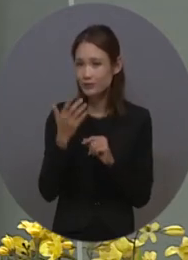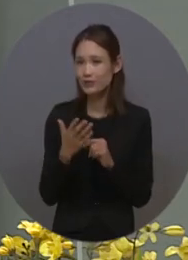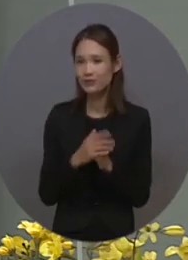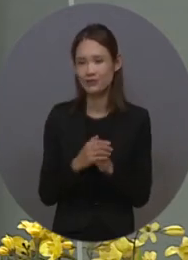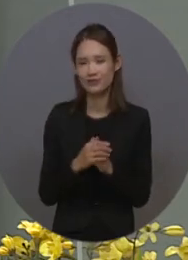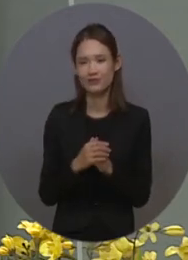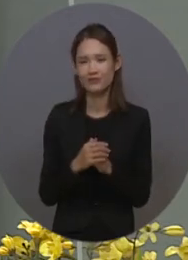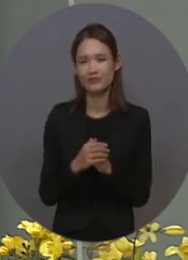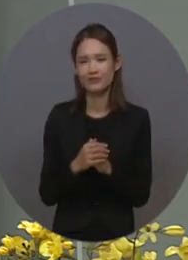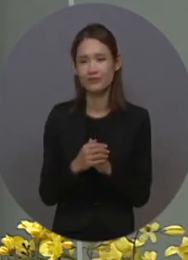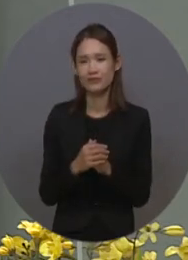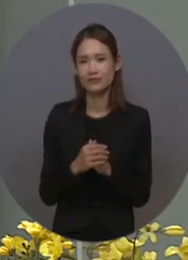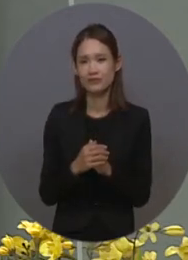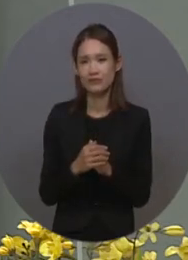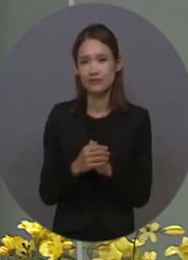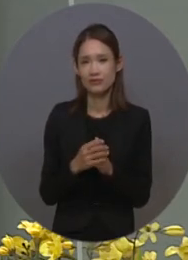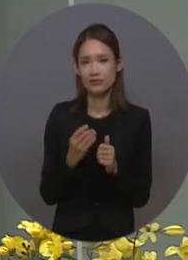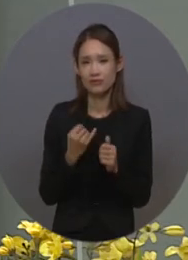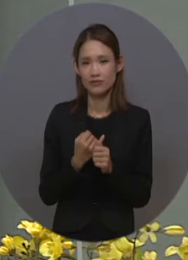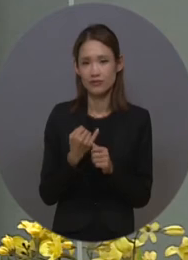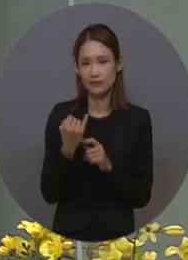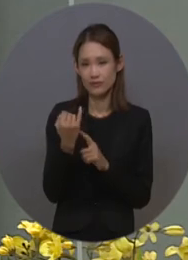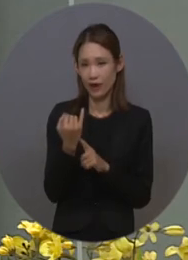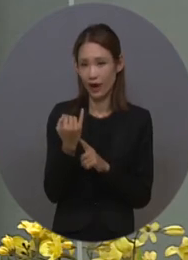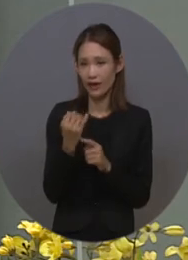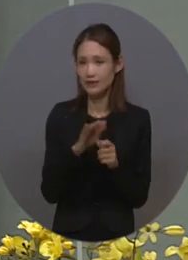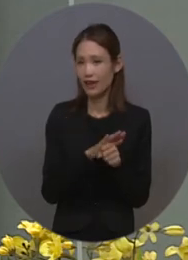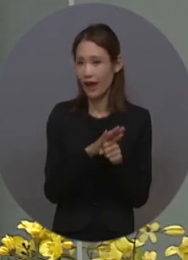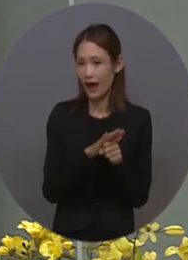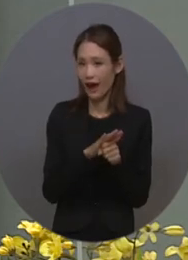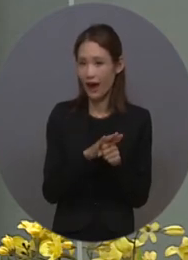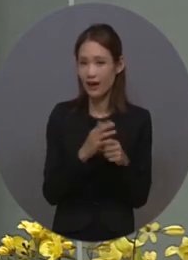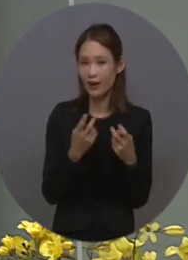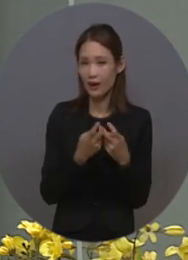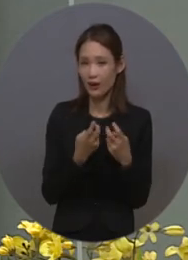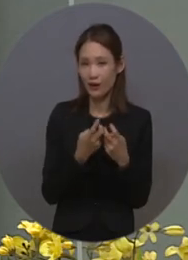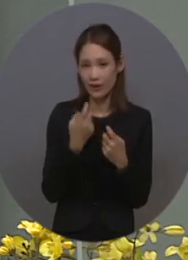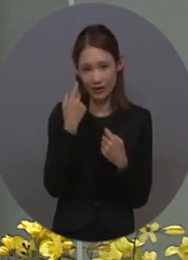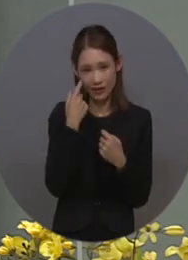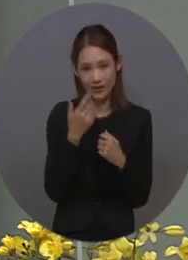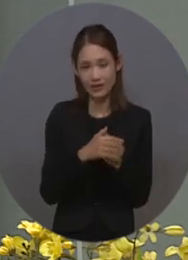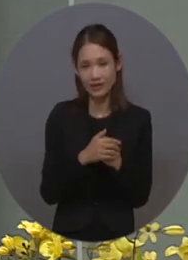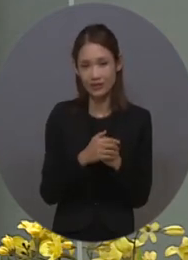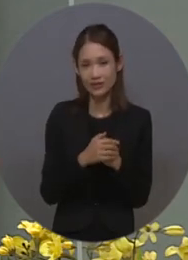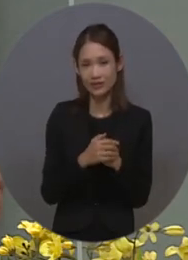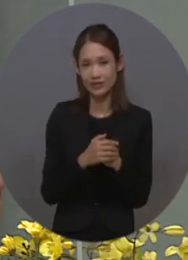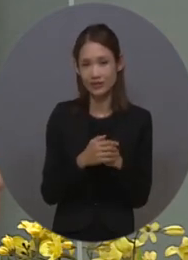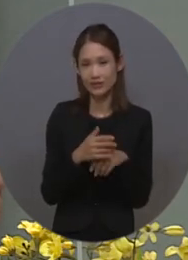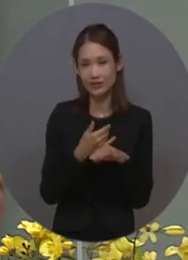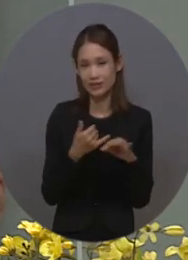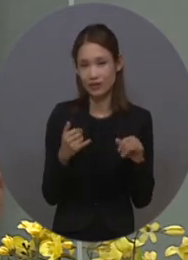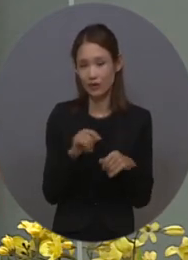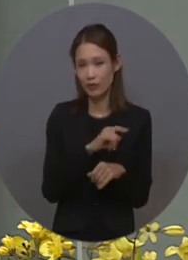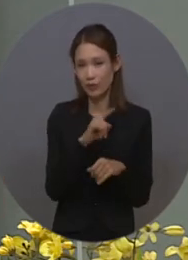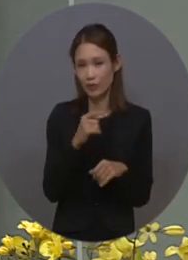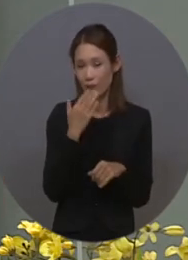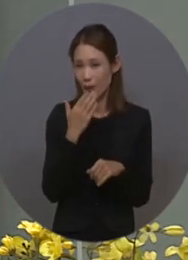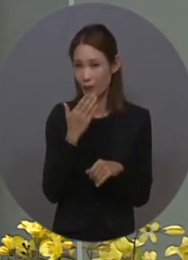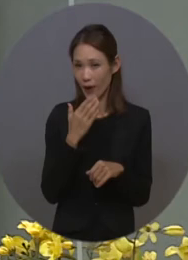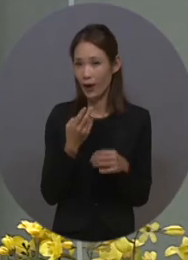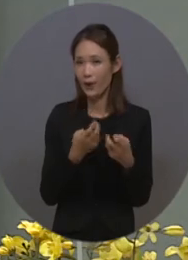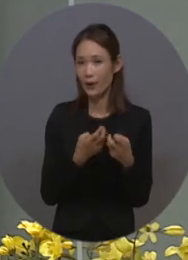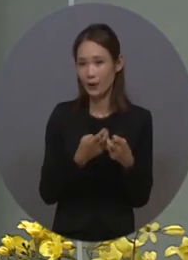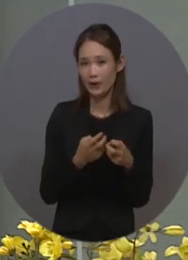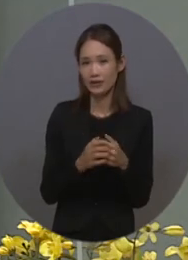네. 이게 사모님과의 어떤 러브스토리가 너무너무 그냥 그 아는 사람들에게 야, 저럴 수